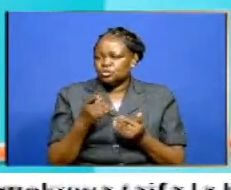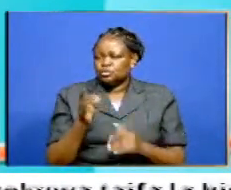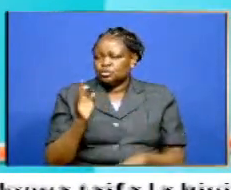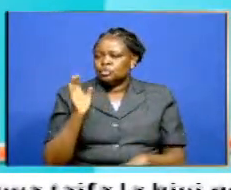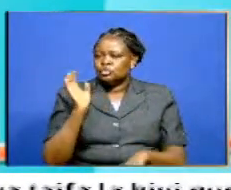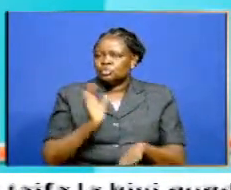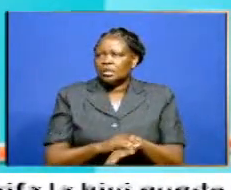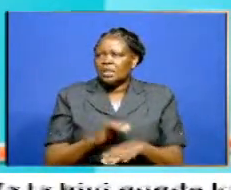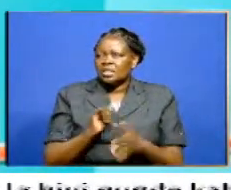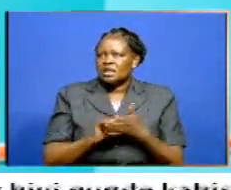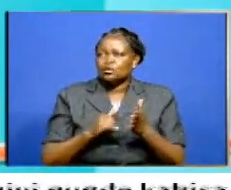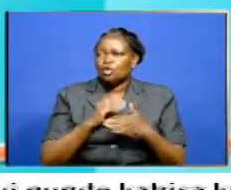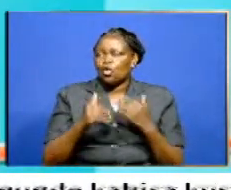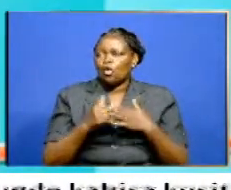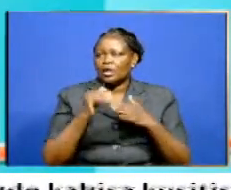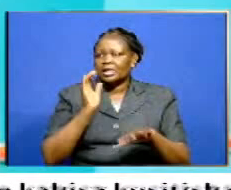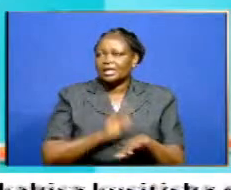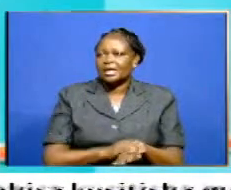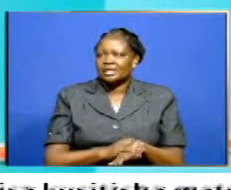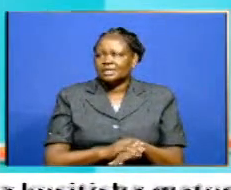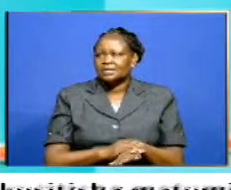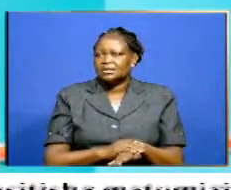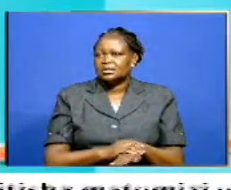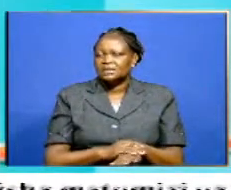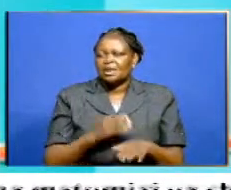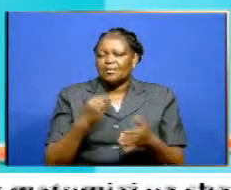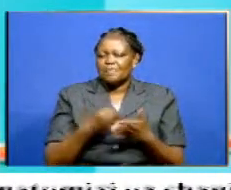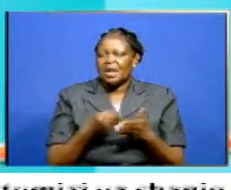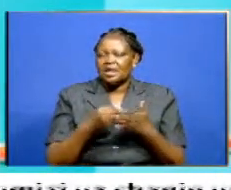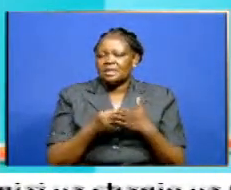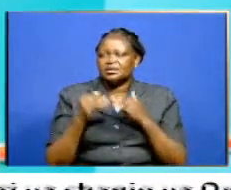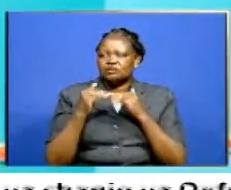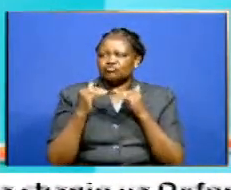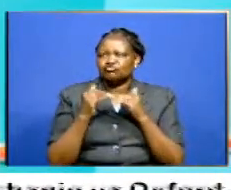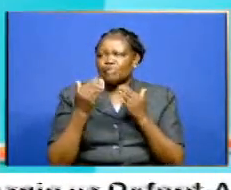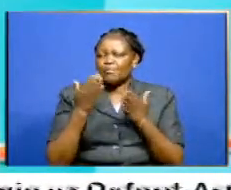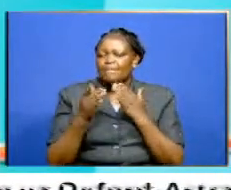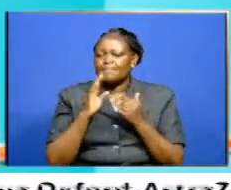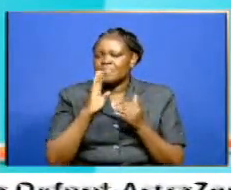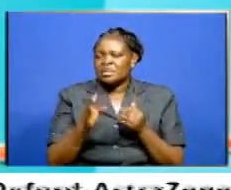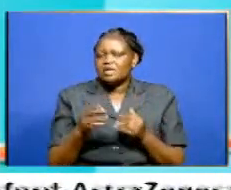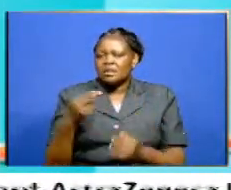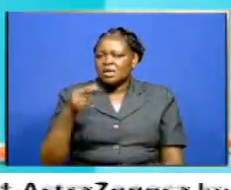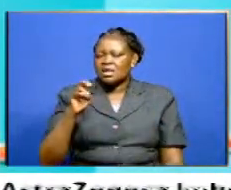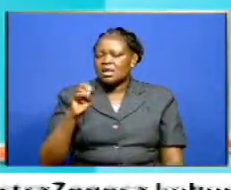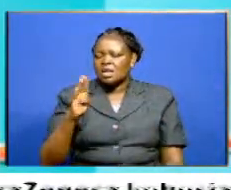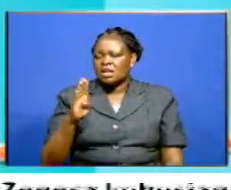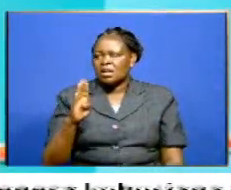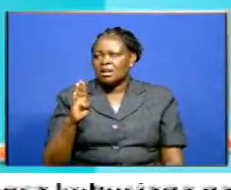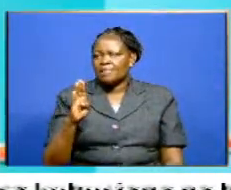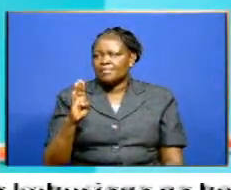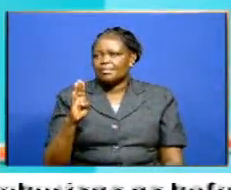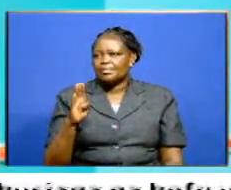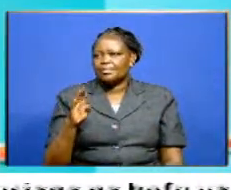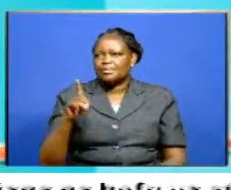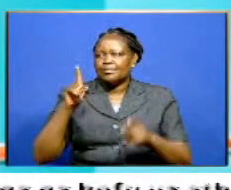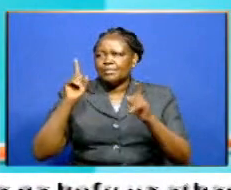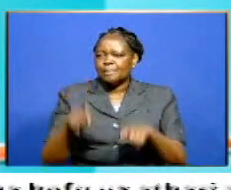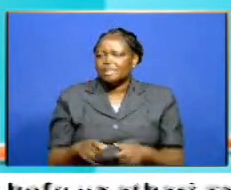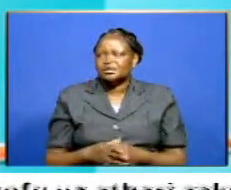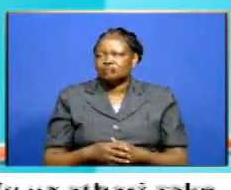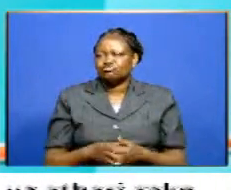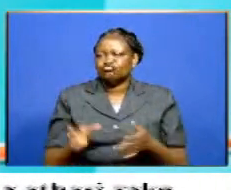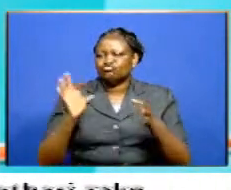kwamba wote wanapewa pesa zenye zinatoshana. Maybe higher education loans board inafaa iainishe so